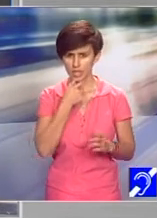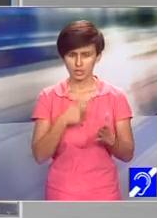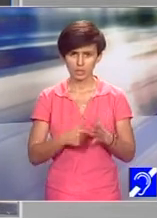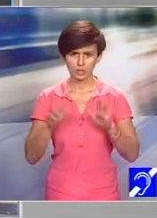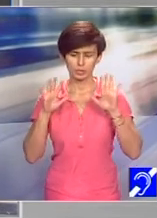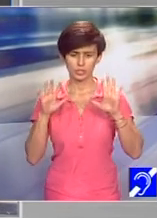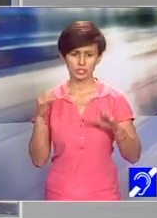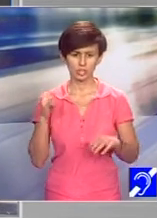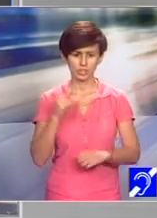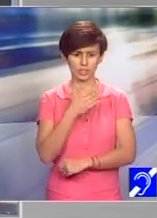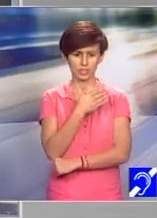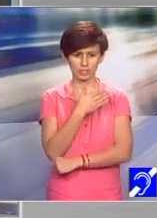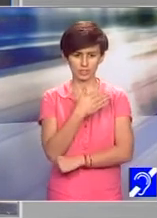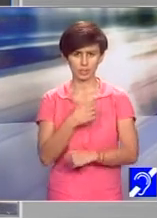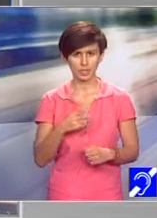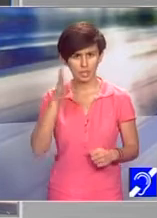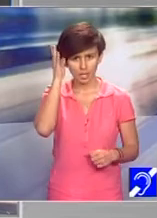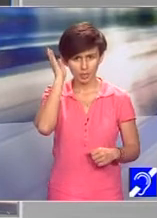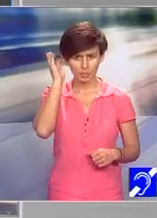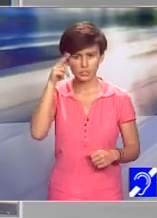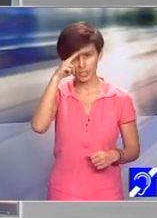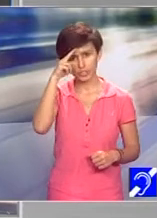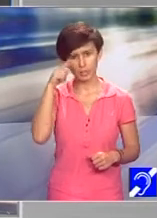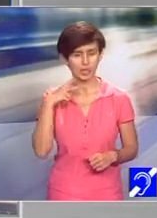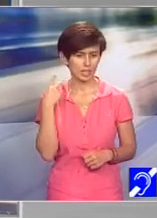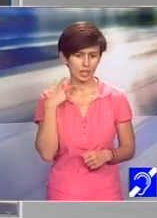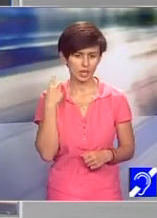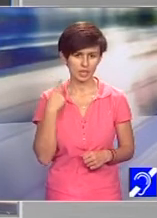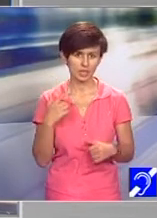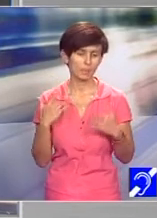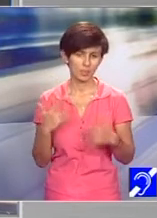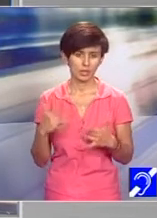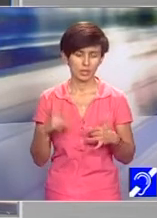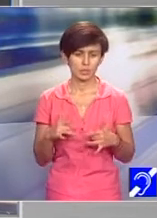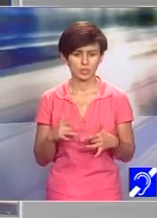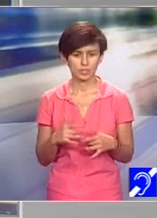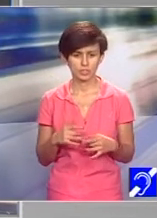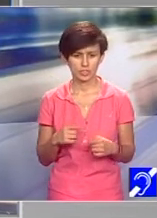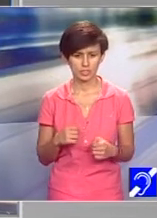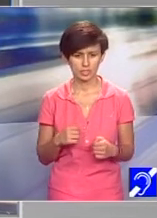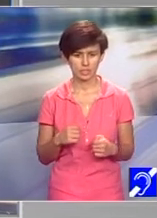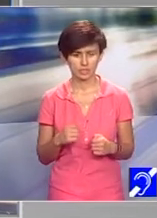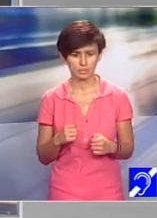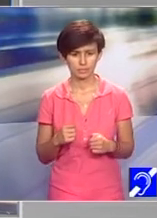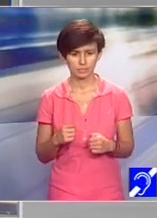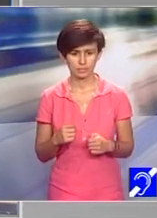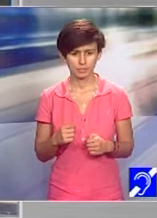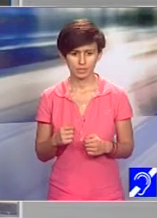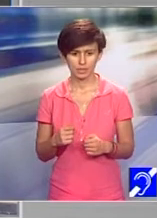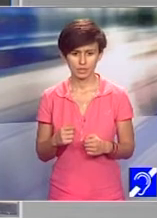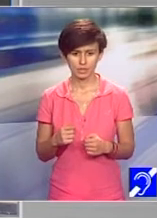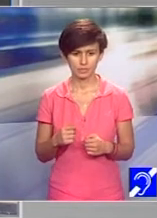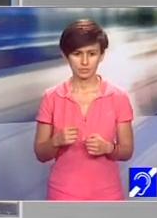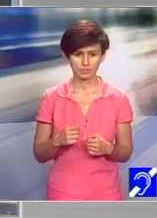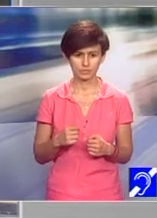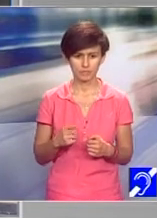și spun, din Germania, Belgia și Anglia, de urgență, nu că mine de bătrân și din astea, și ne-au luat. Când a